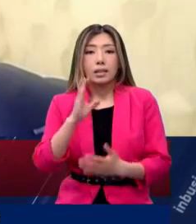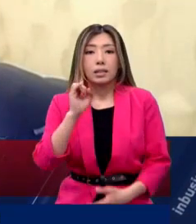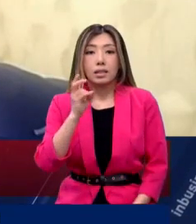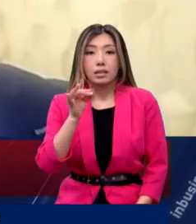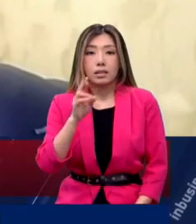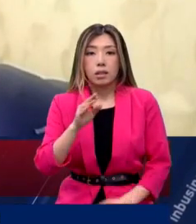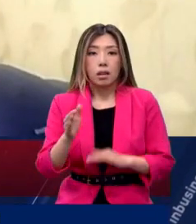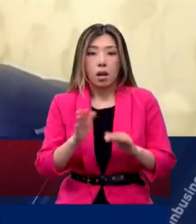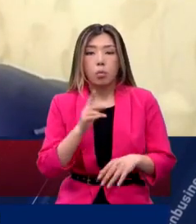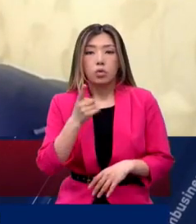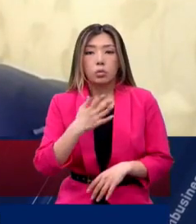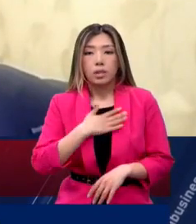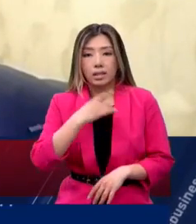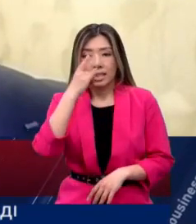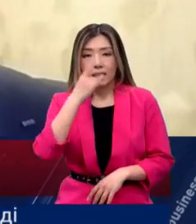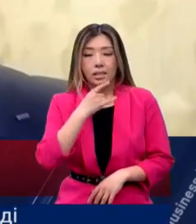рост инвестиций в Казахстан?